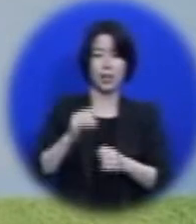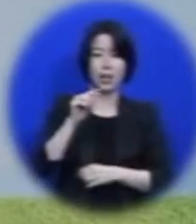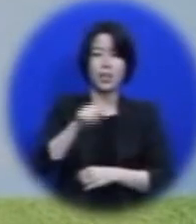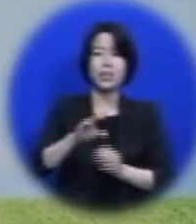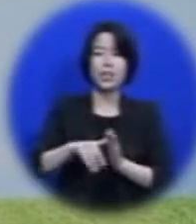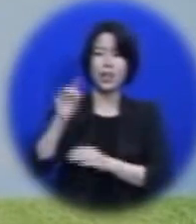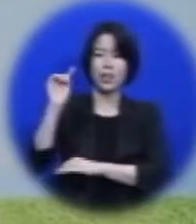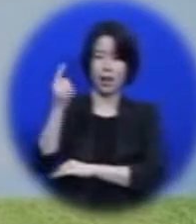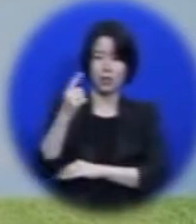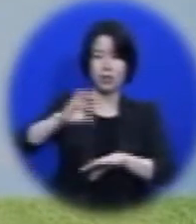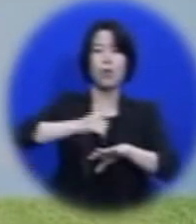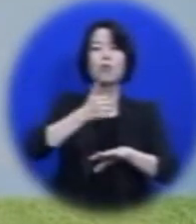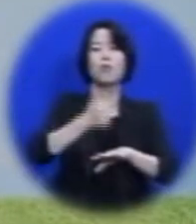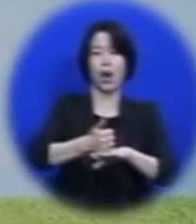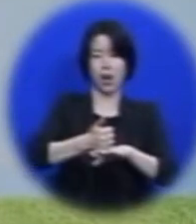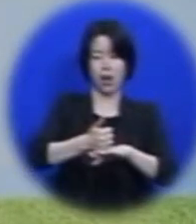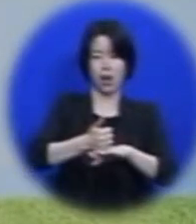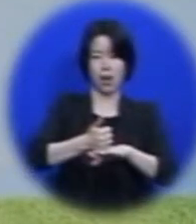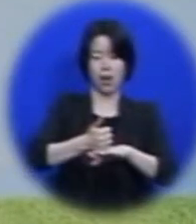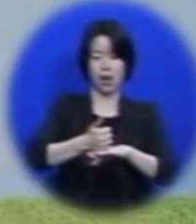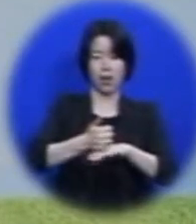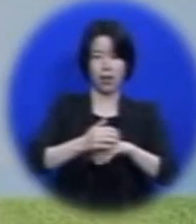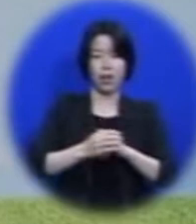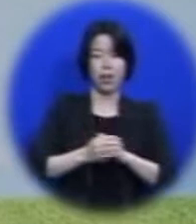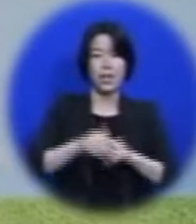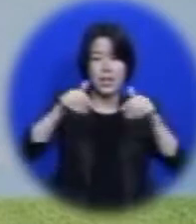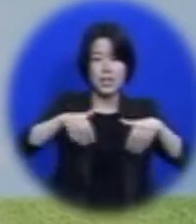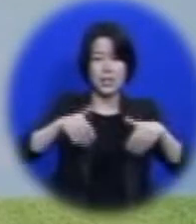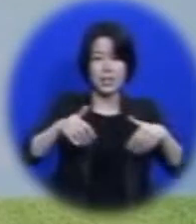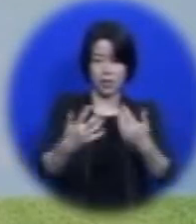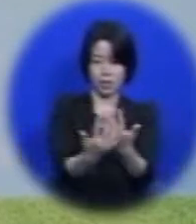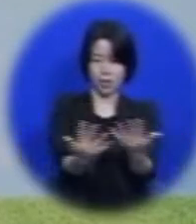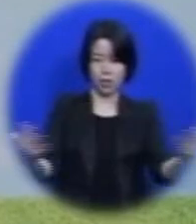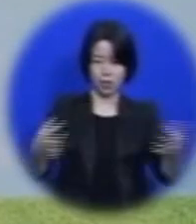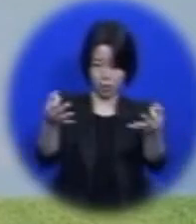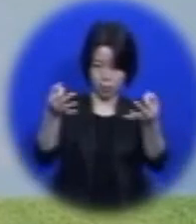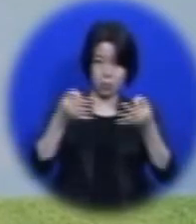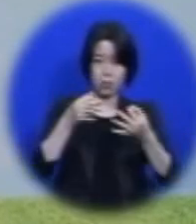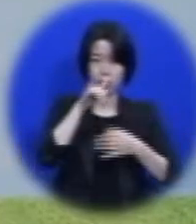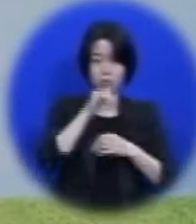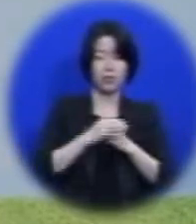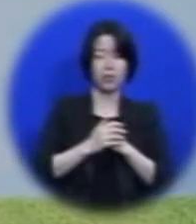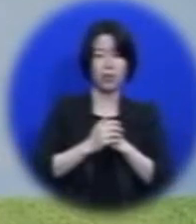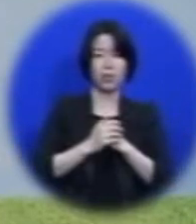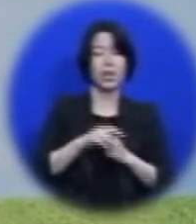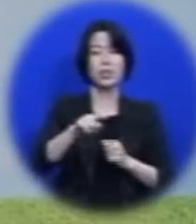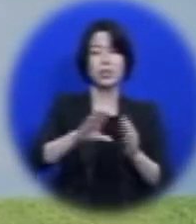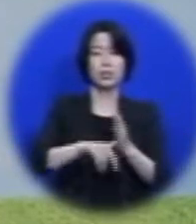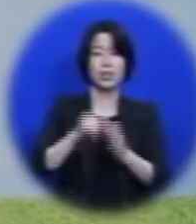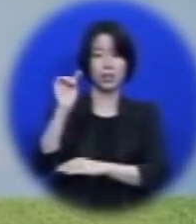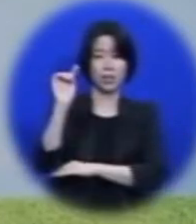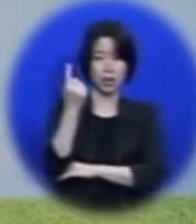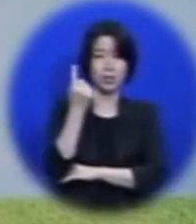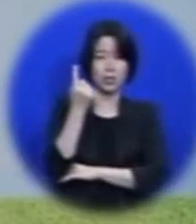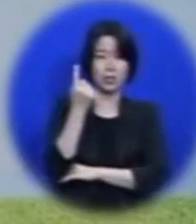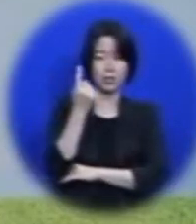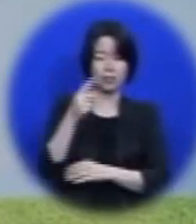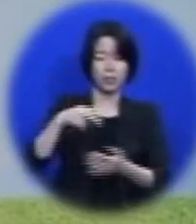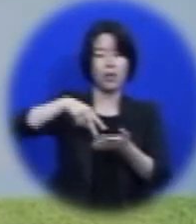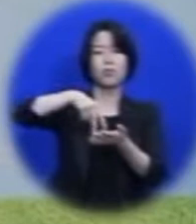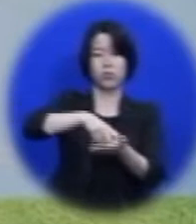다윗은 왕이었습니다. 신하들을 다 보는 앞입니다. 그때 다윗은